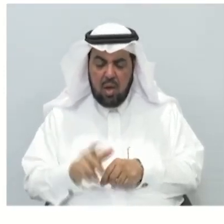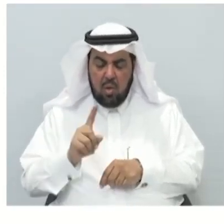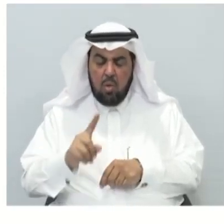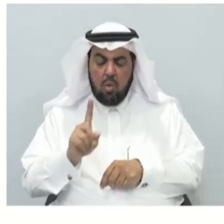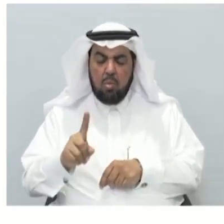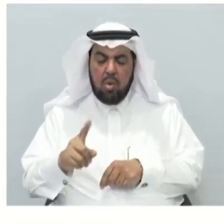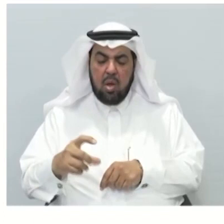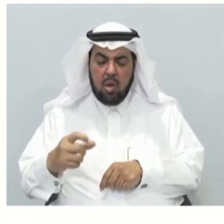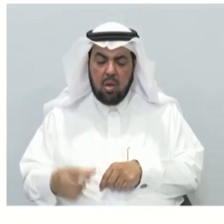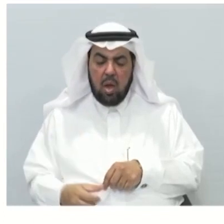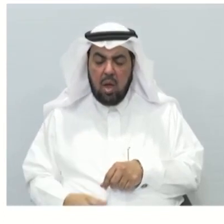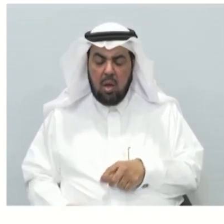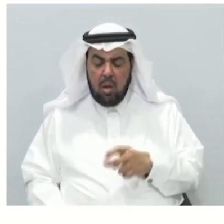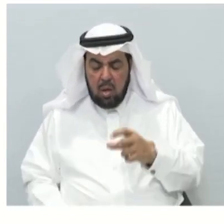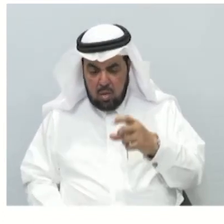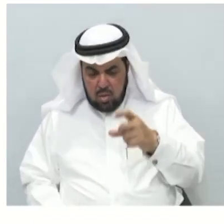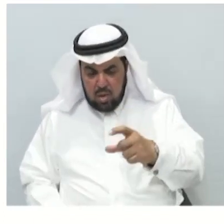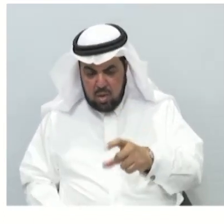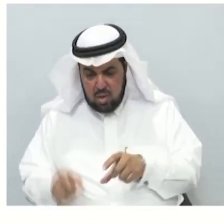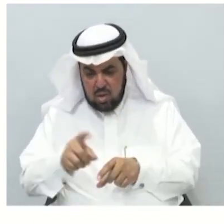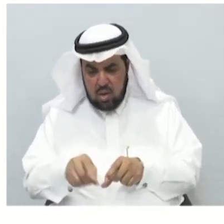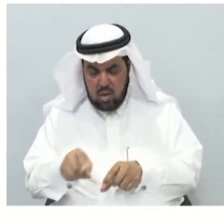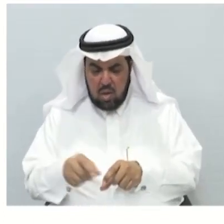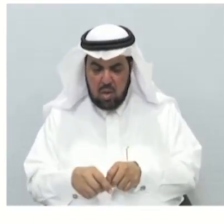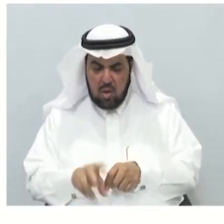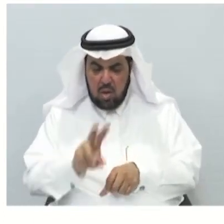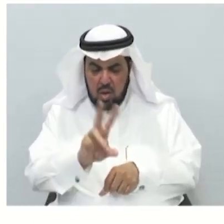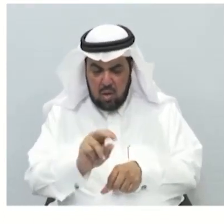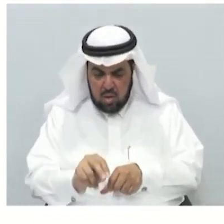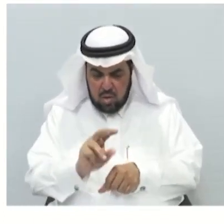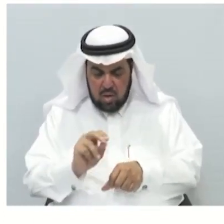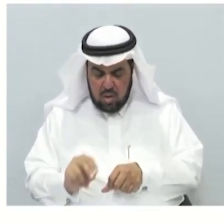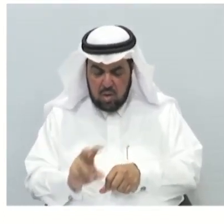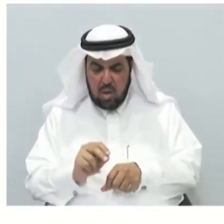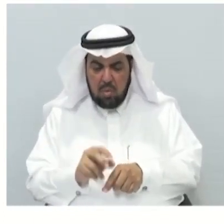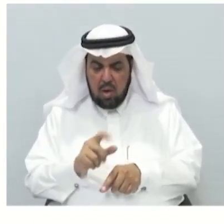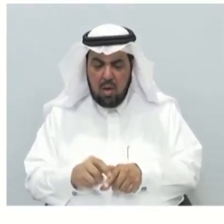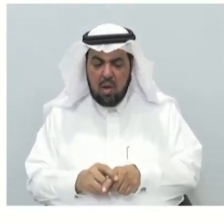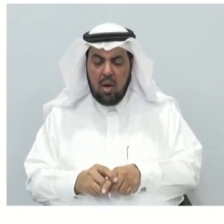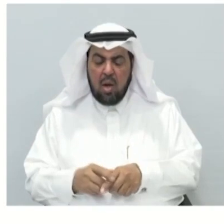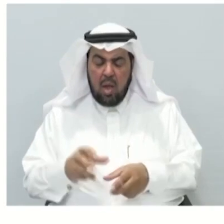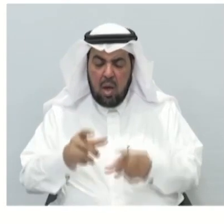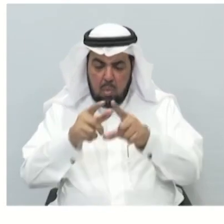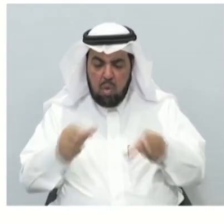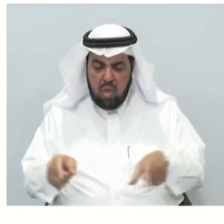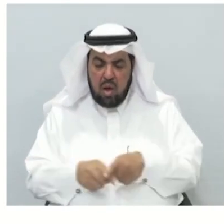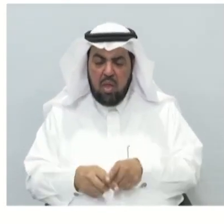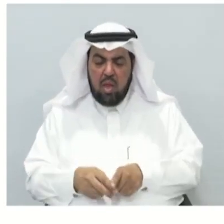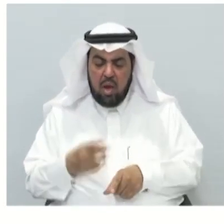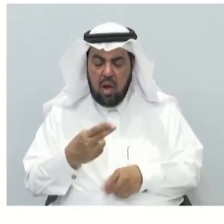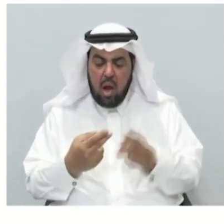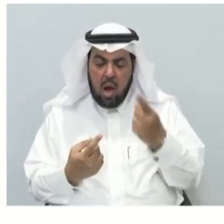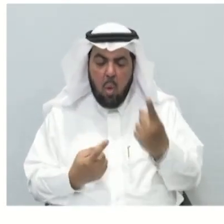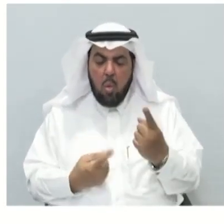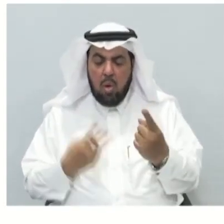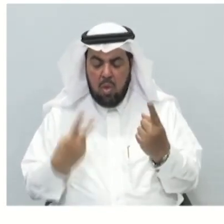e والضلع المحصور هنا يطابق الضلع المحصور بين الزاويتين فان المثلثين اي بي سي